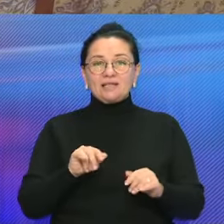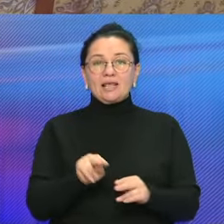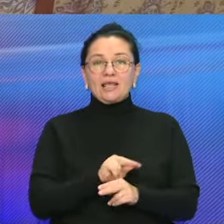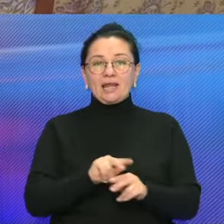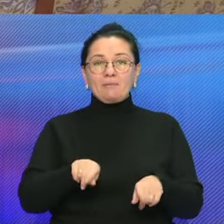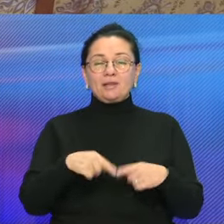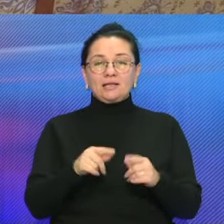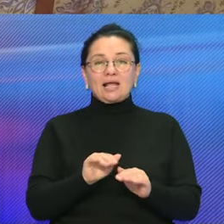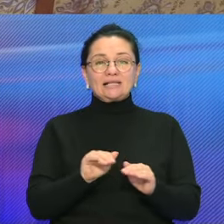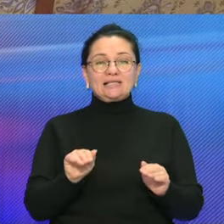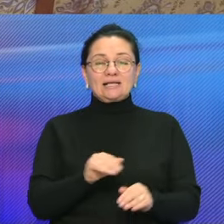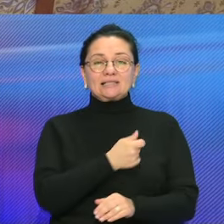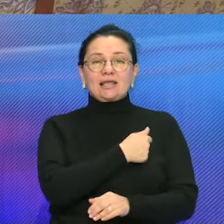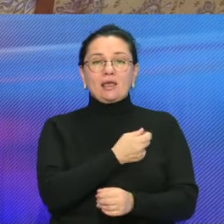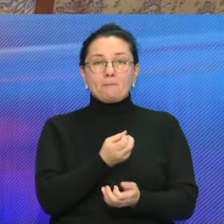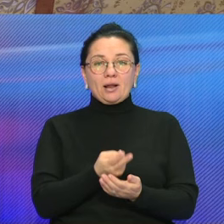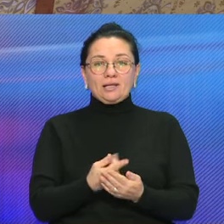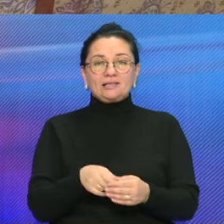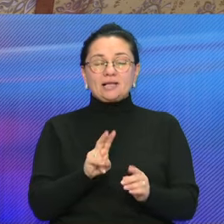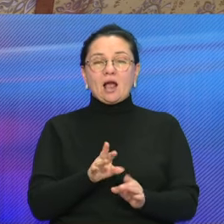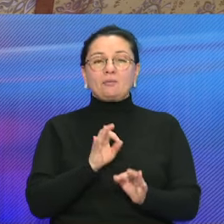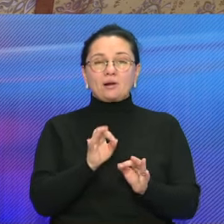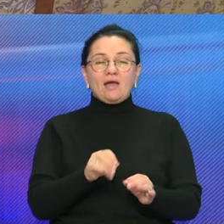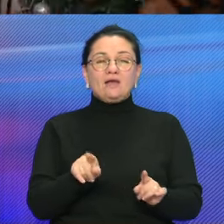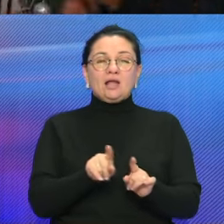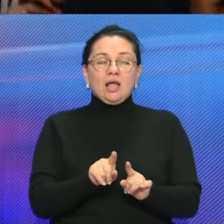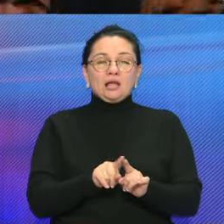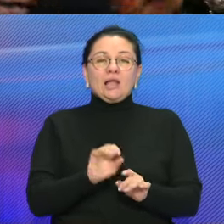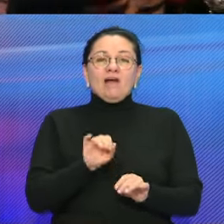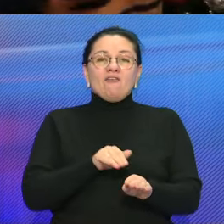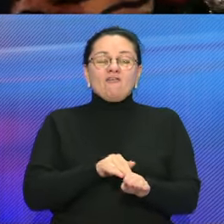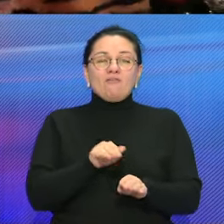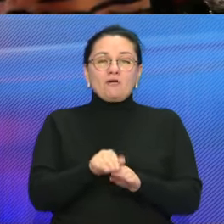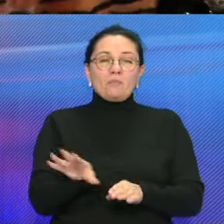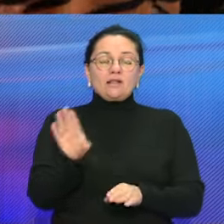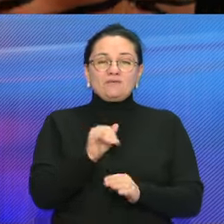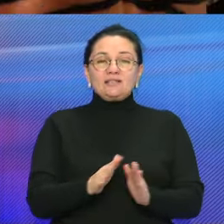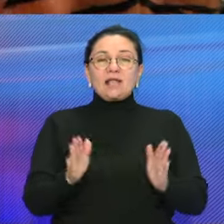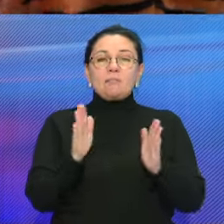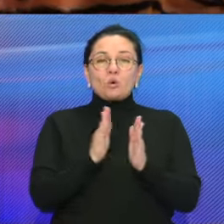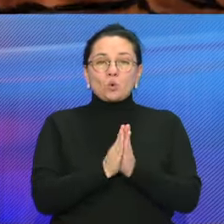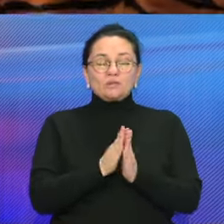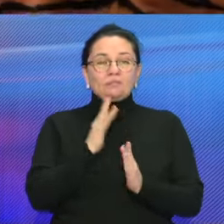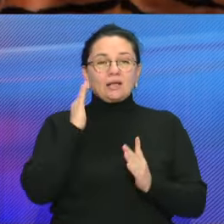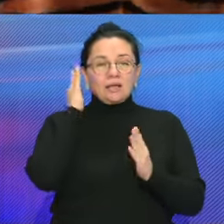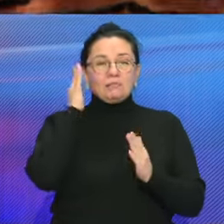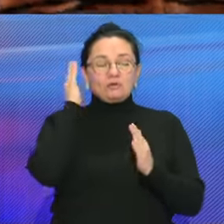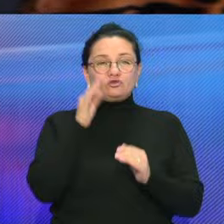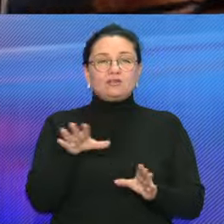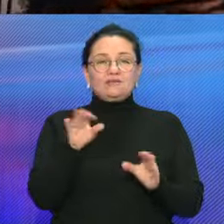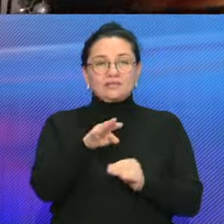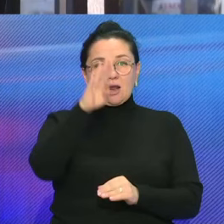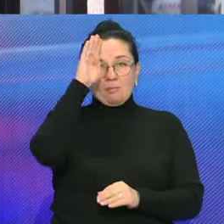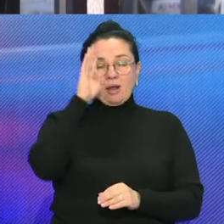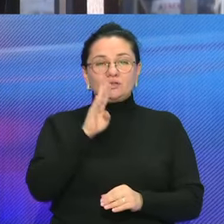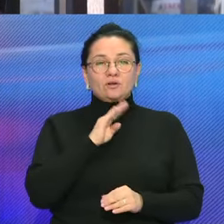и детячие больницы. Как соправдные чаровники, яны постараются выконать просьбы и мары хлопчиков и девчинок, уручаючи